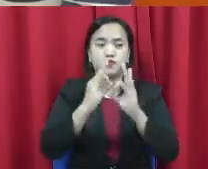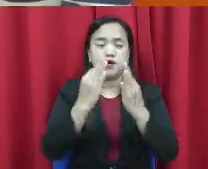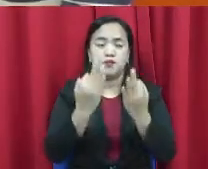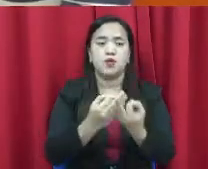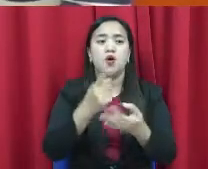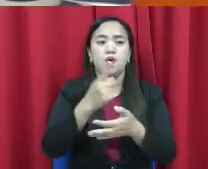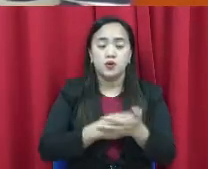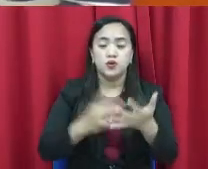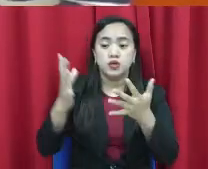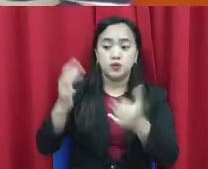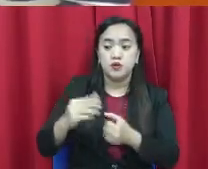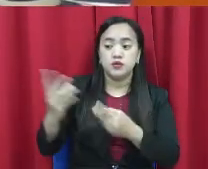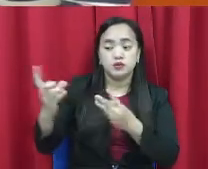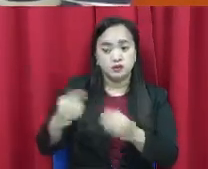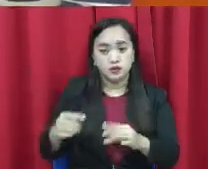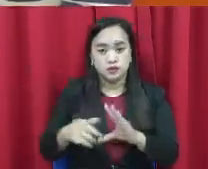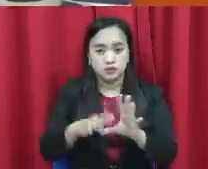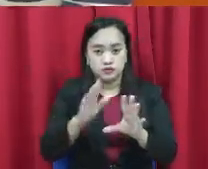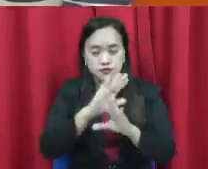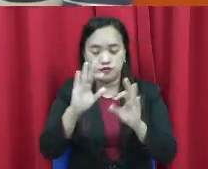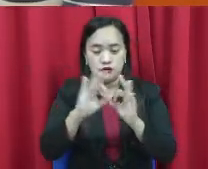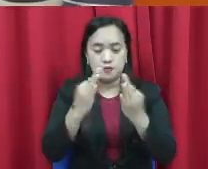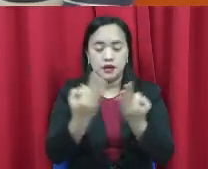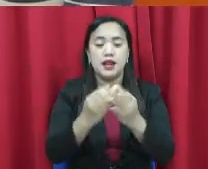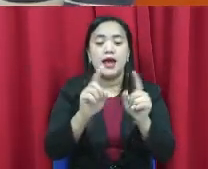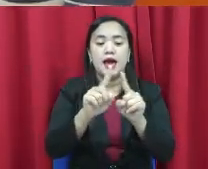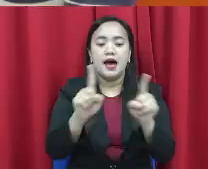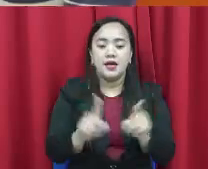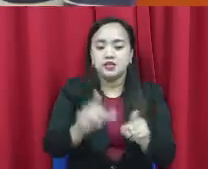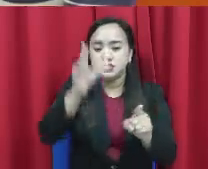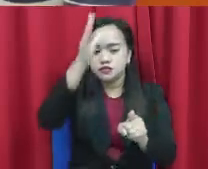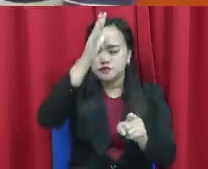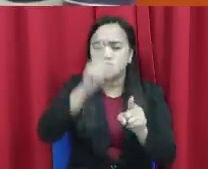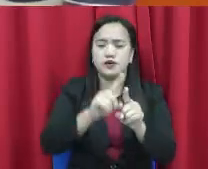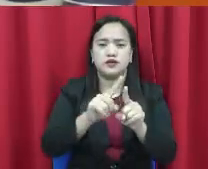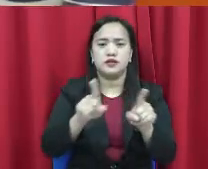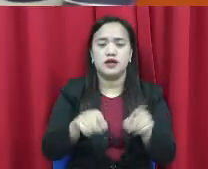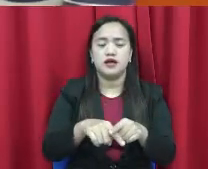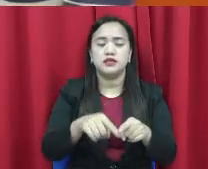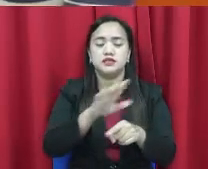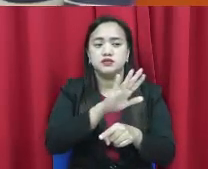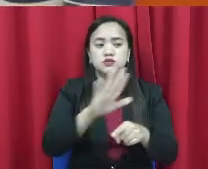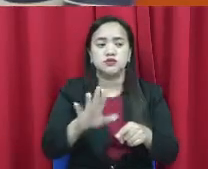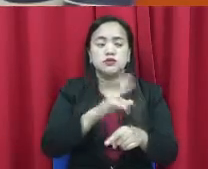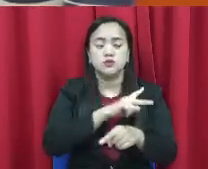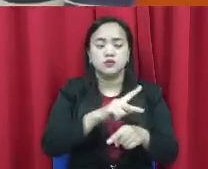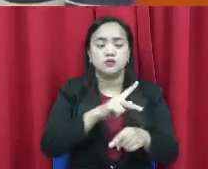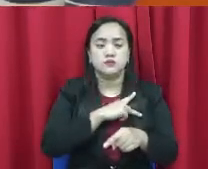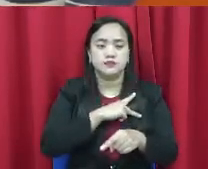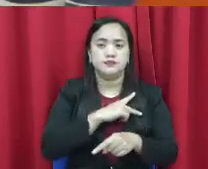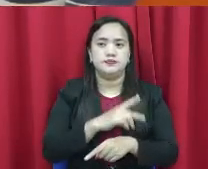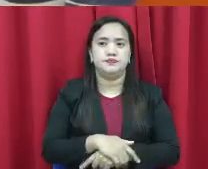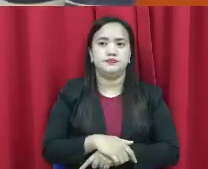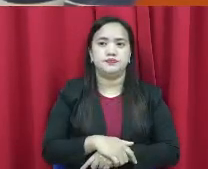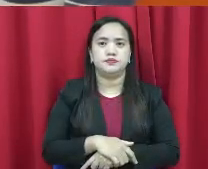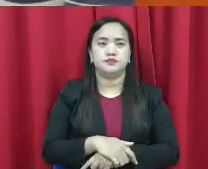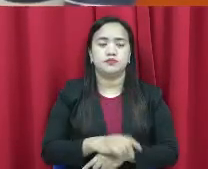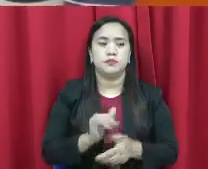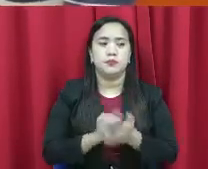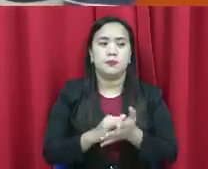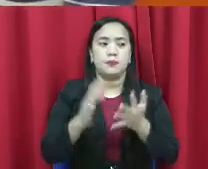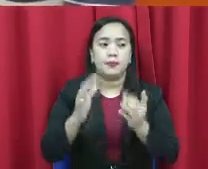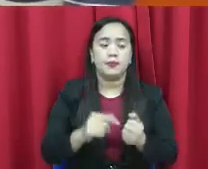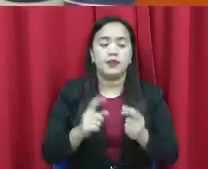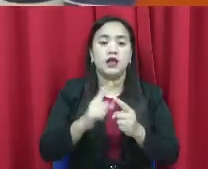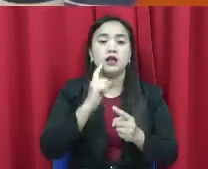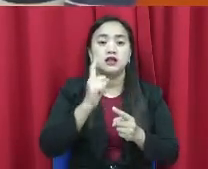lalaki bilang isang tatay at dahil usapang tatay So bilang mga tatay ano ba ang personal na gusto mong mangyari sa iyong